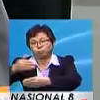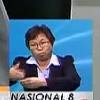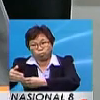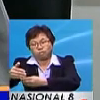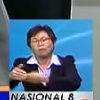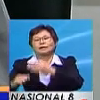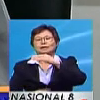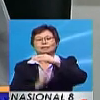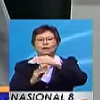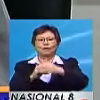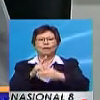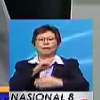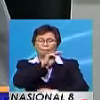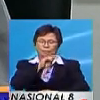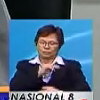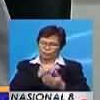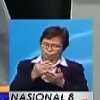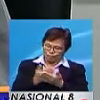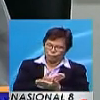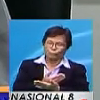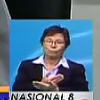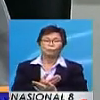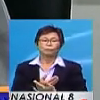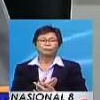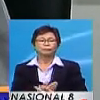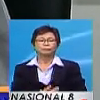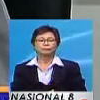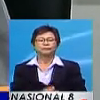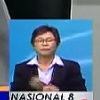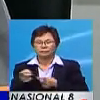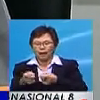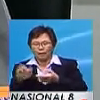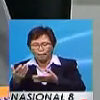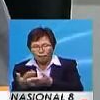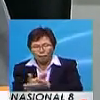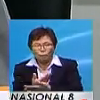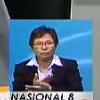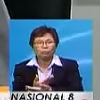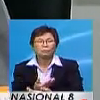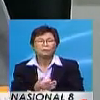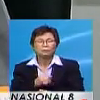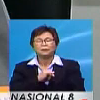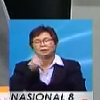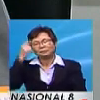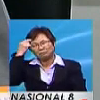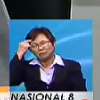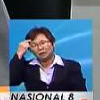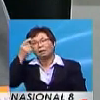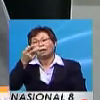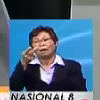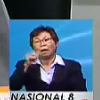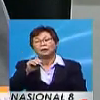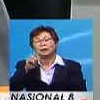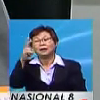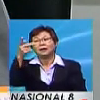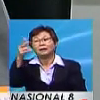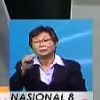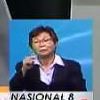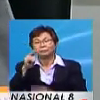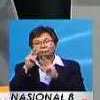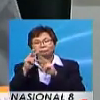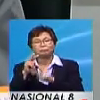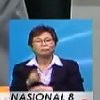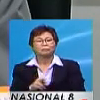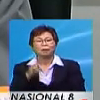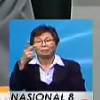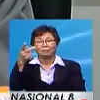di bawah menteri yang baruun di bawah pentadbiran yang baru dan saya fikirm akan Dhat sebagai